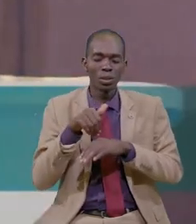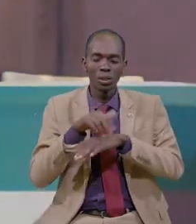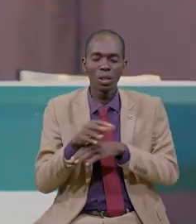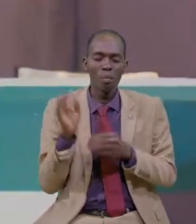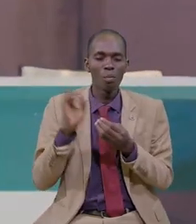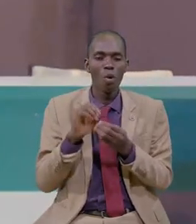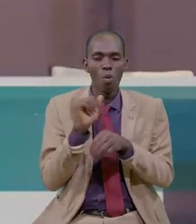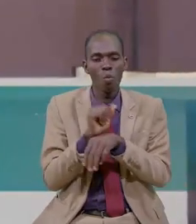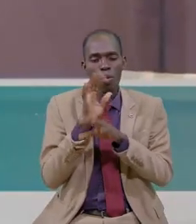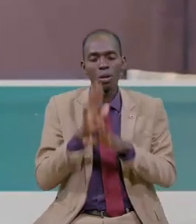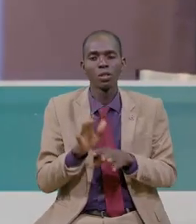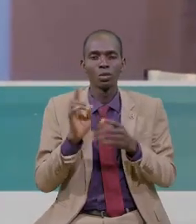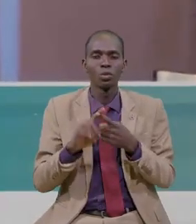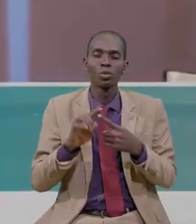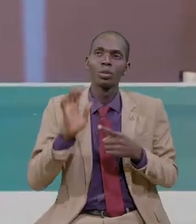moisson.